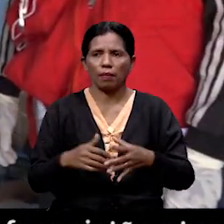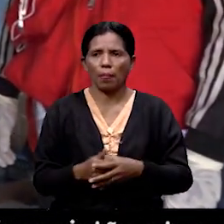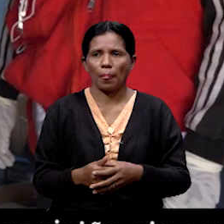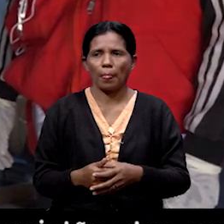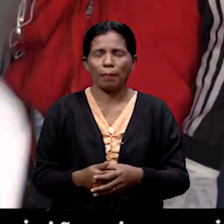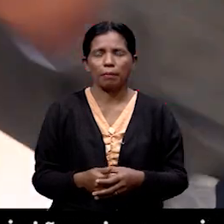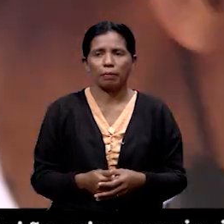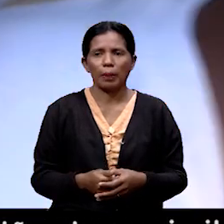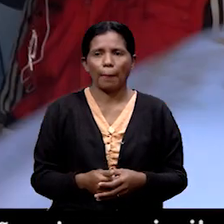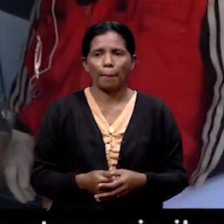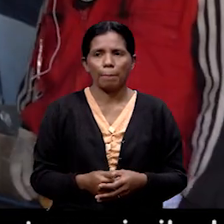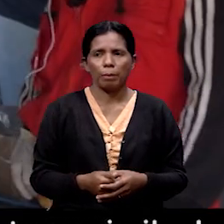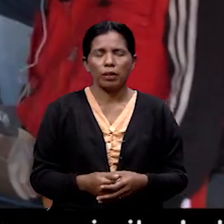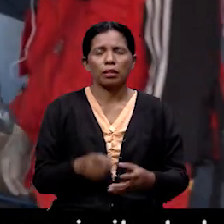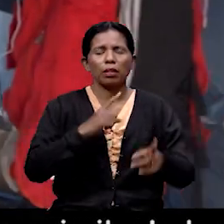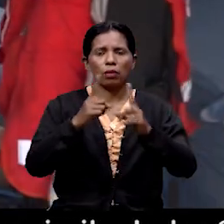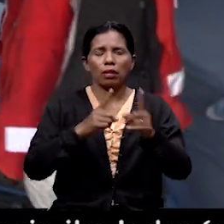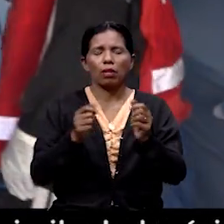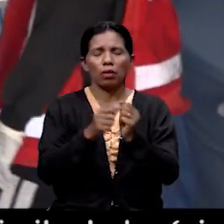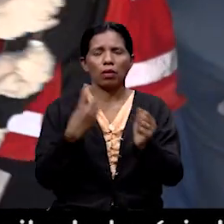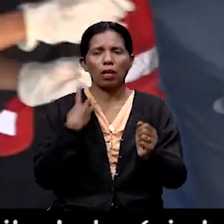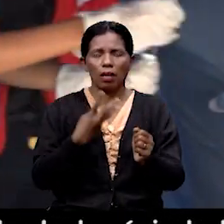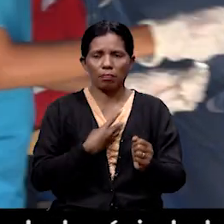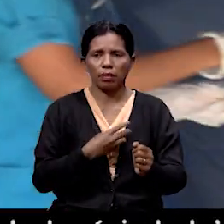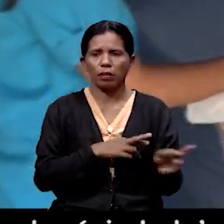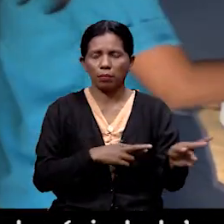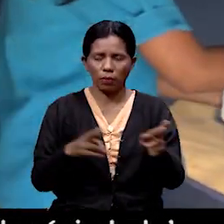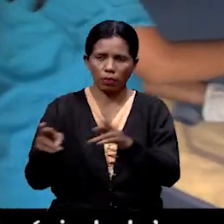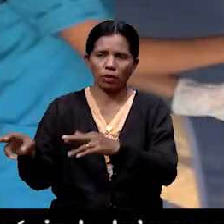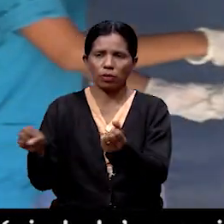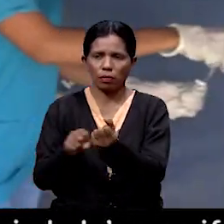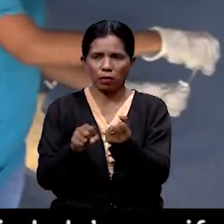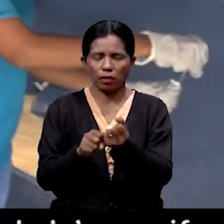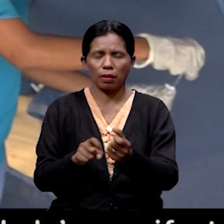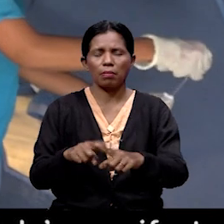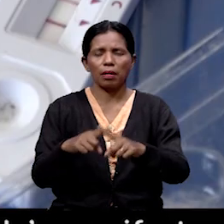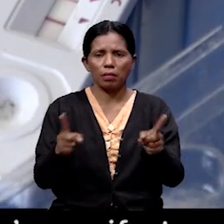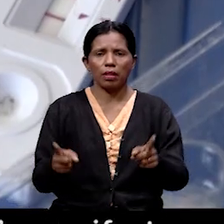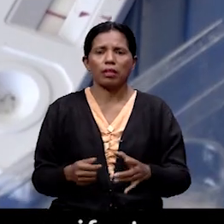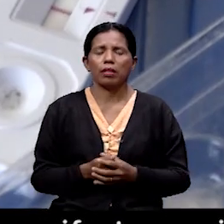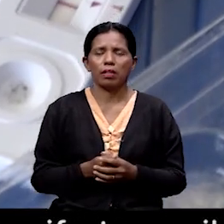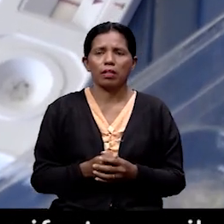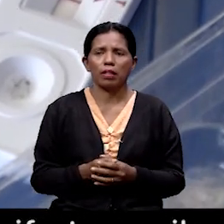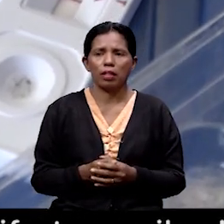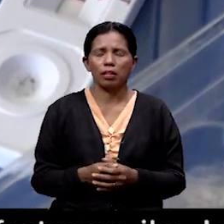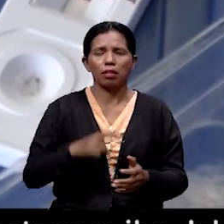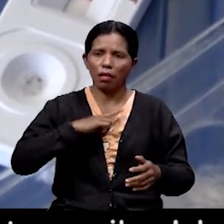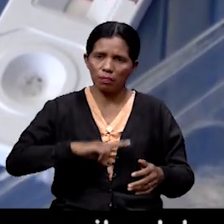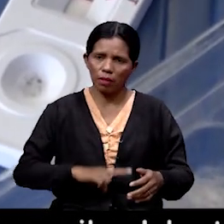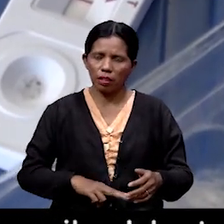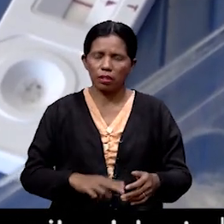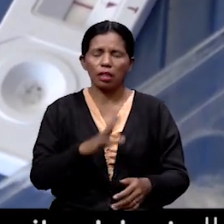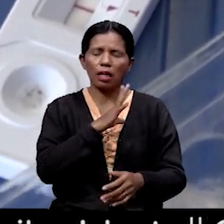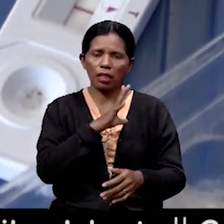halo protesta ba ami sira pronto ona kontribu atau ba isolamento mabe kada bes ho de hamlahane ho